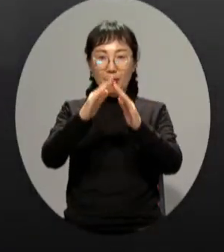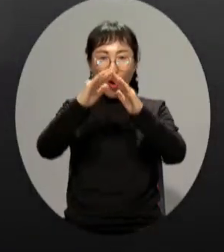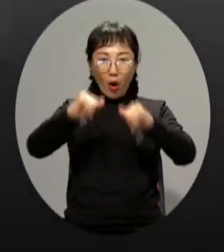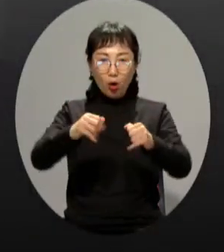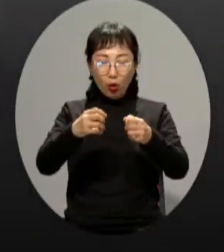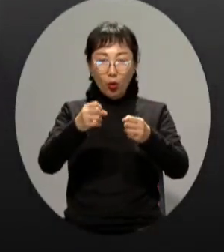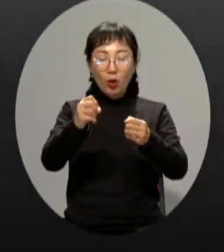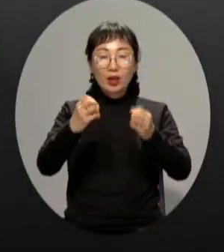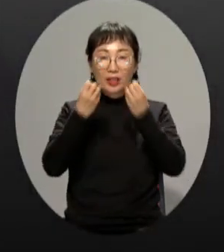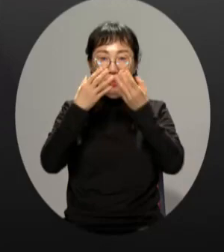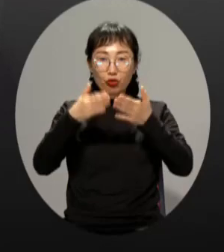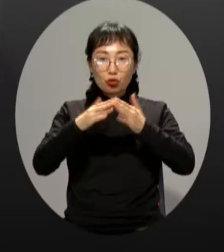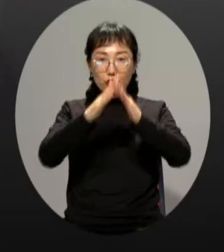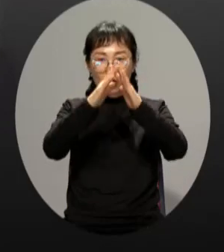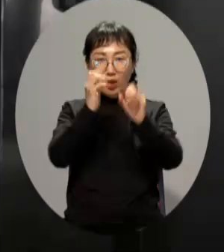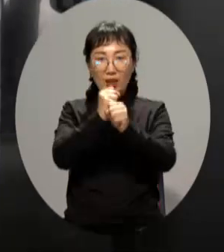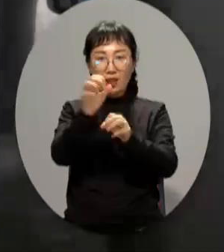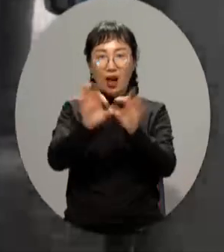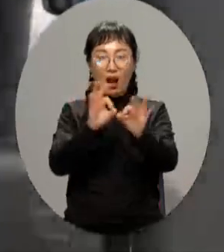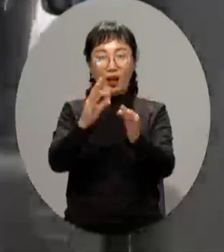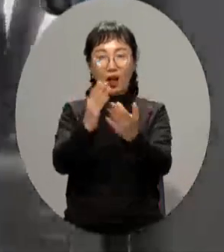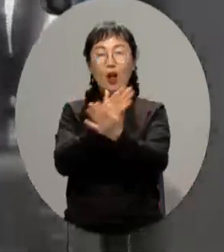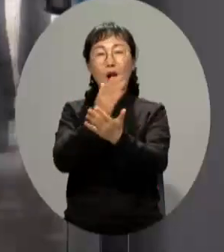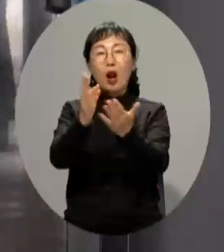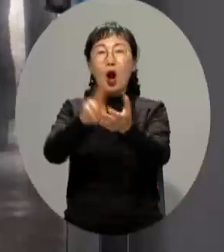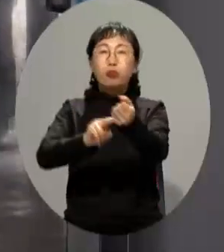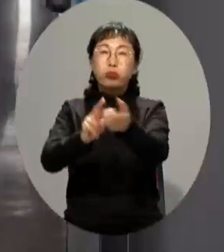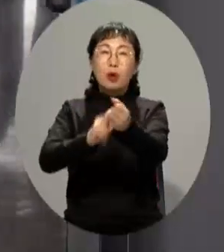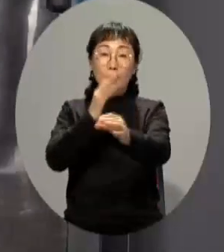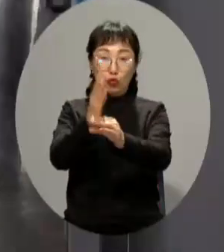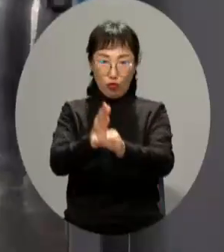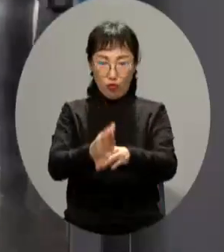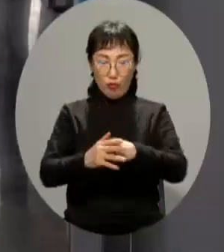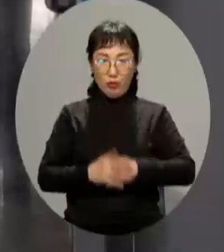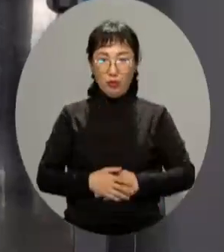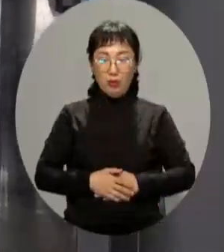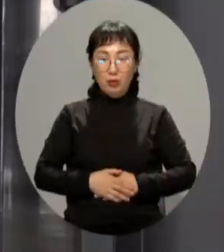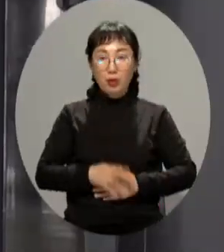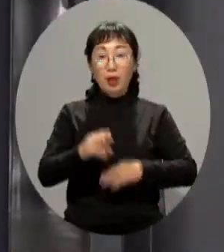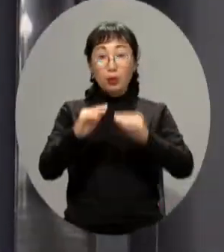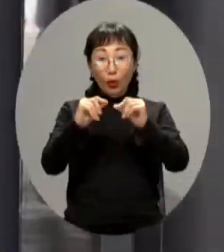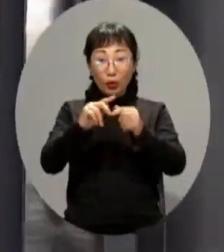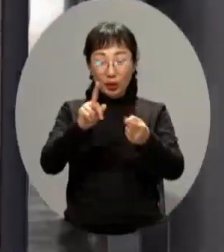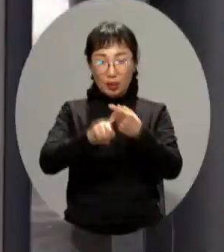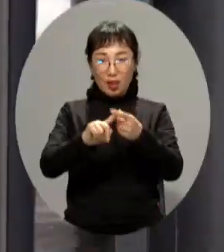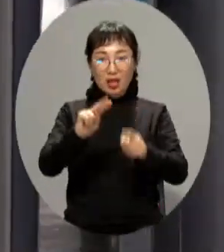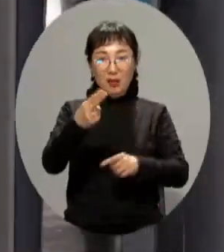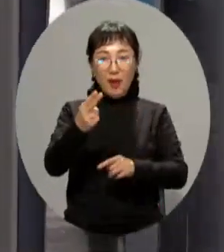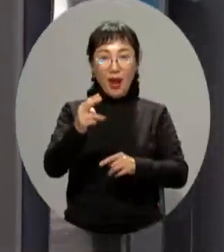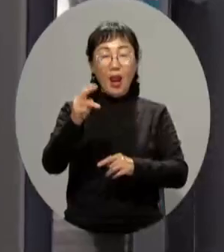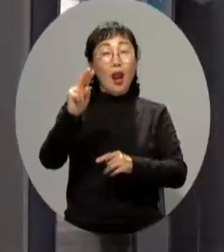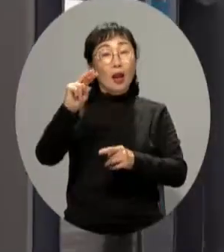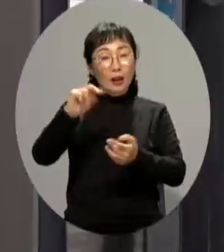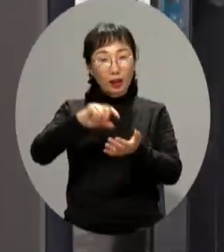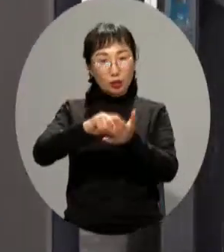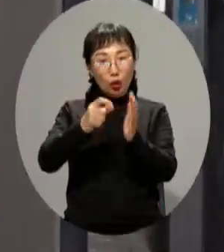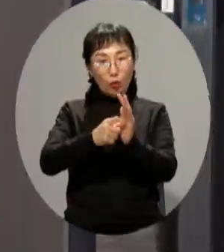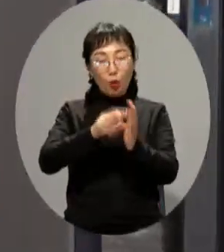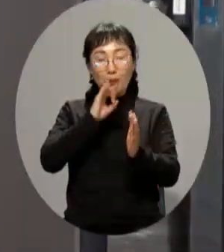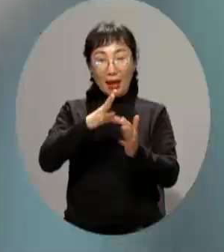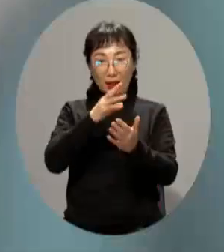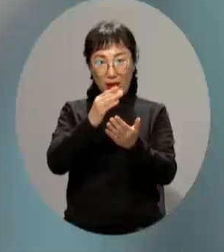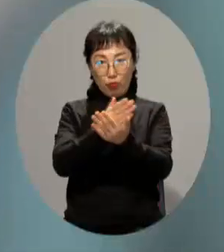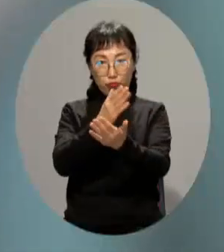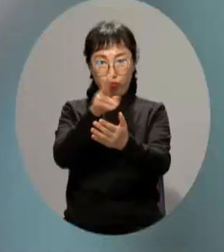상가를 지어서 분양하게 되었습니다. 현행 조례도 문제입니다. 토지는 200제곱미터 이상만 분할할 수 있도록 하고